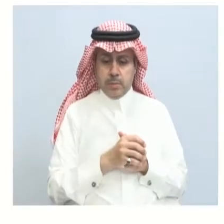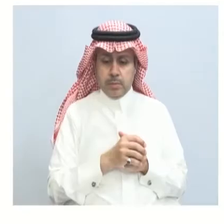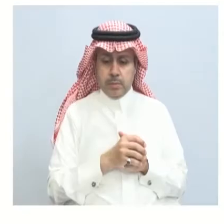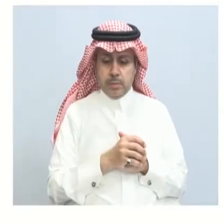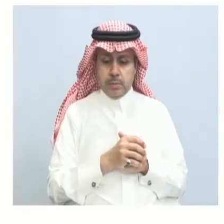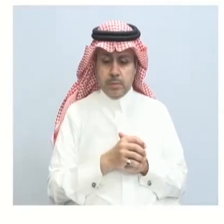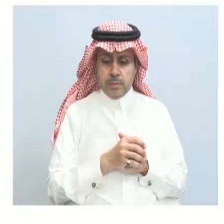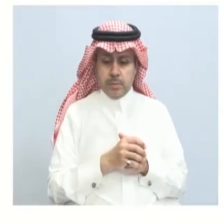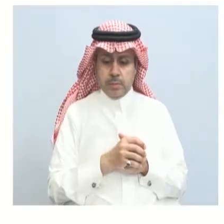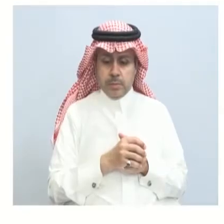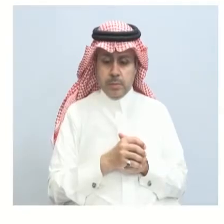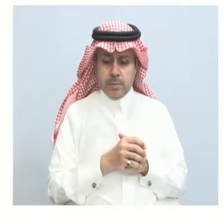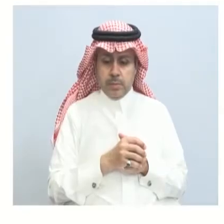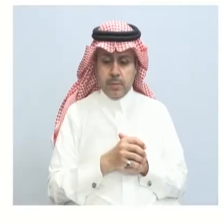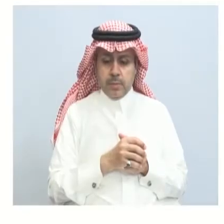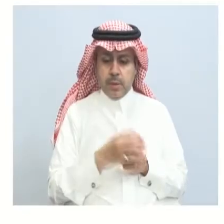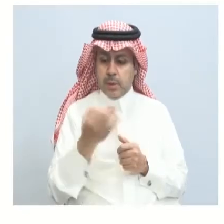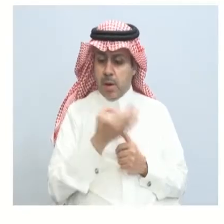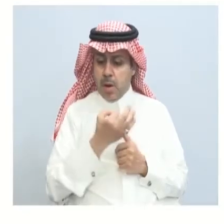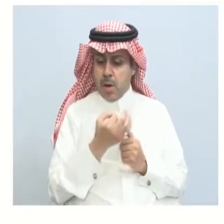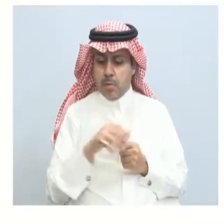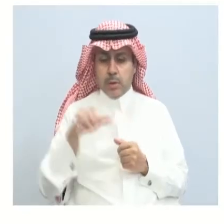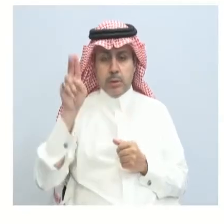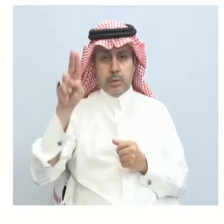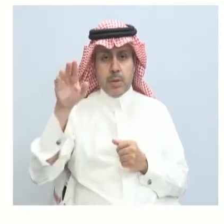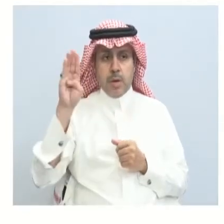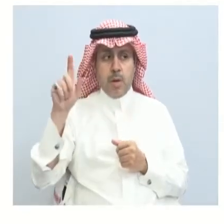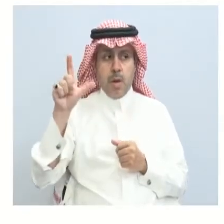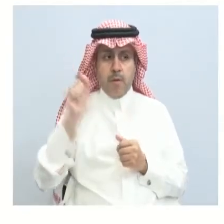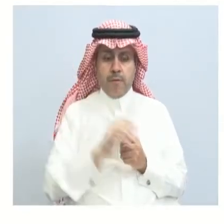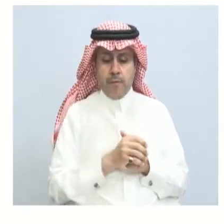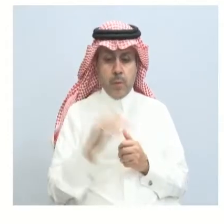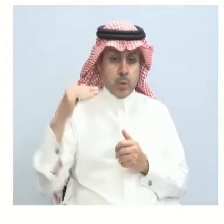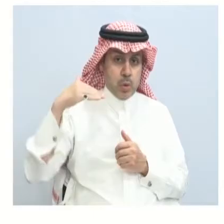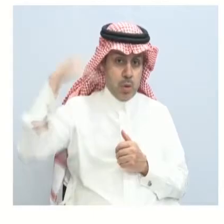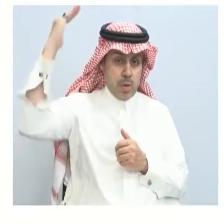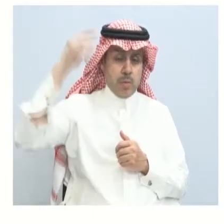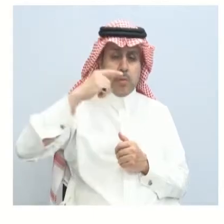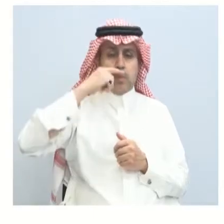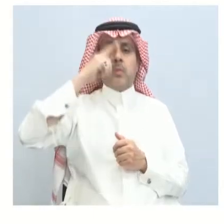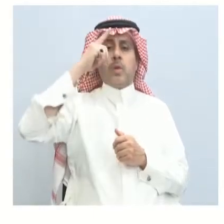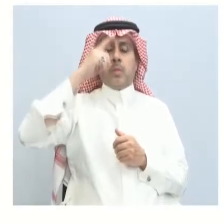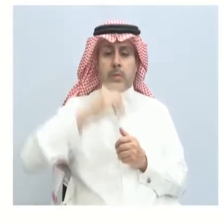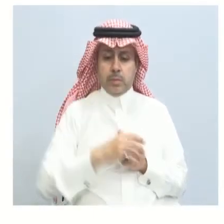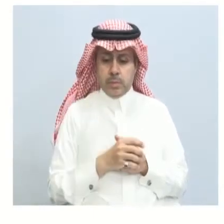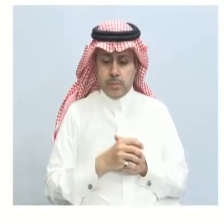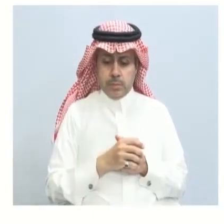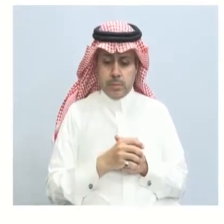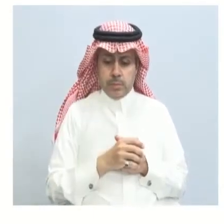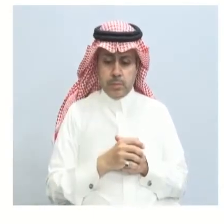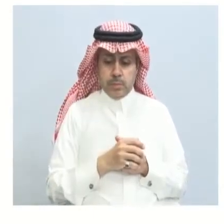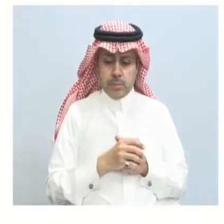المتفيهق الذي يتكلم تكلفا باستعلاء وتكبر يتكلم بتكبر الذي يتكلم